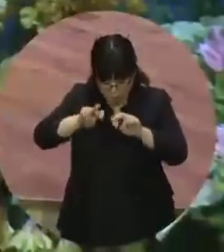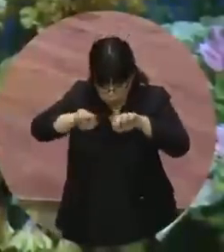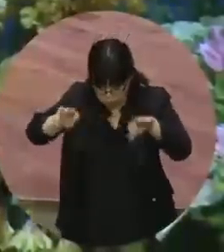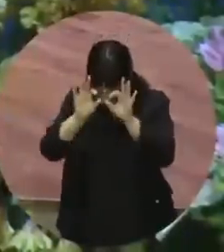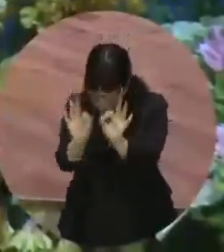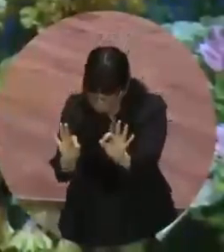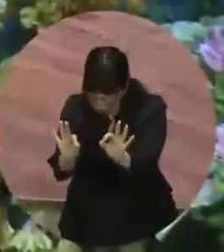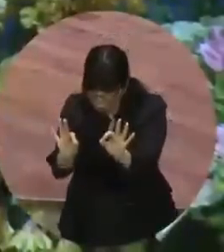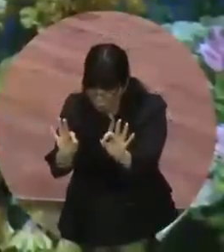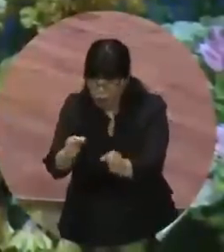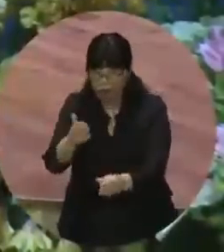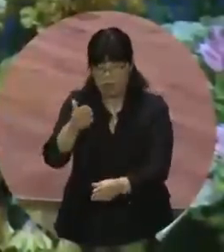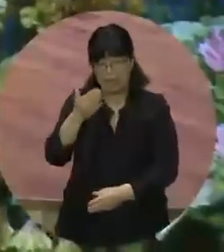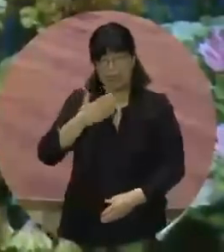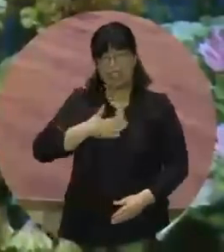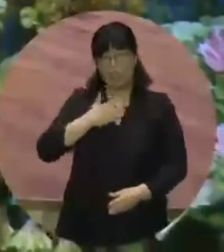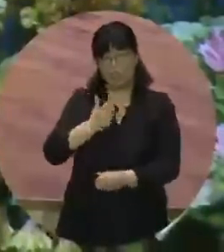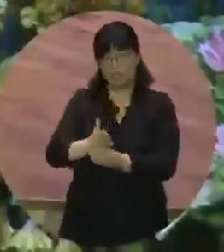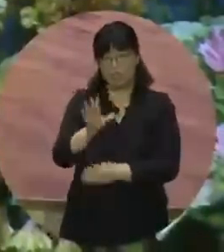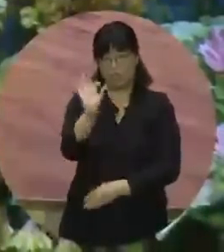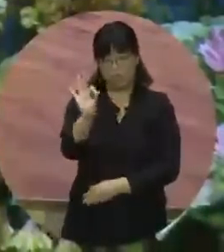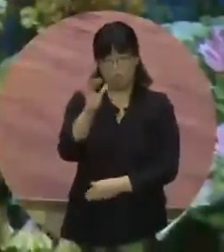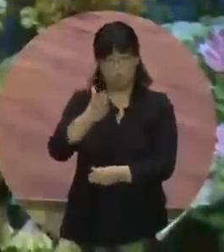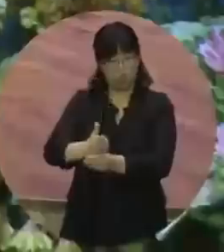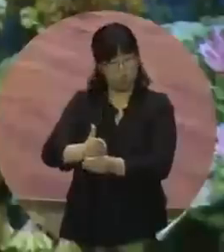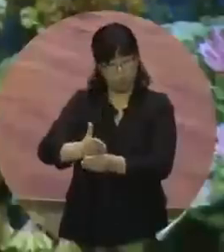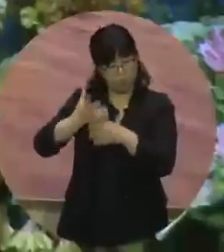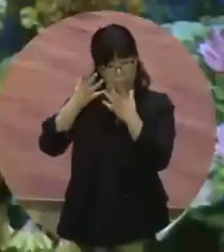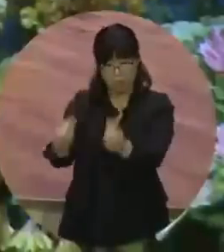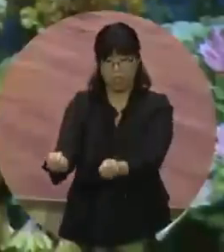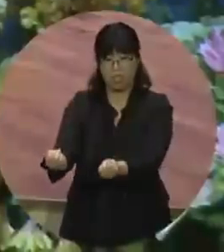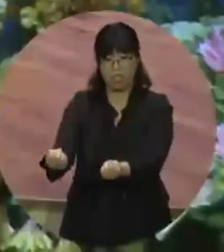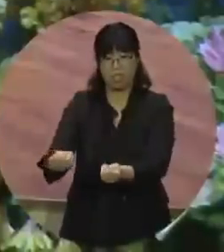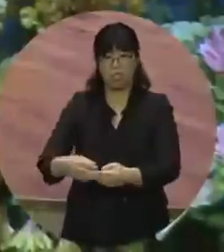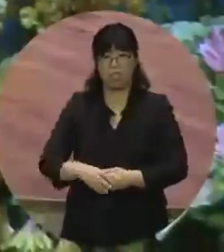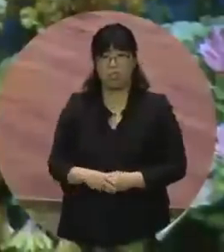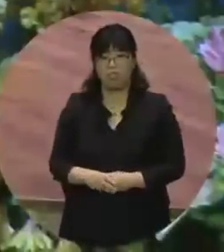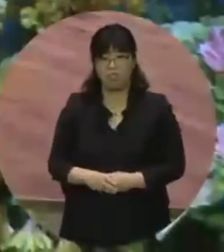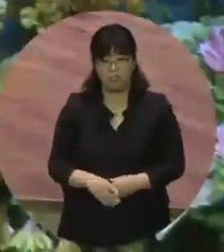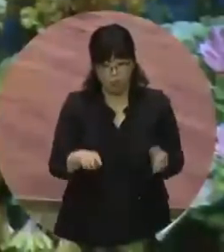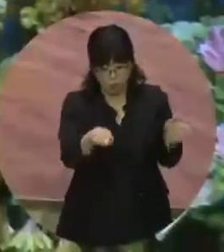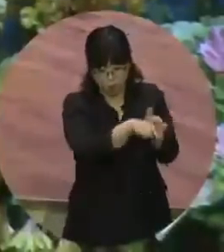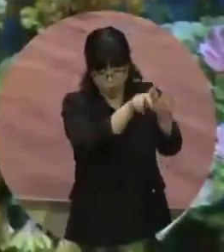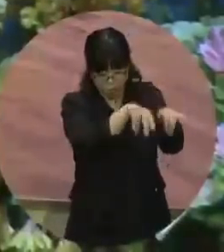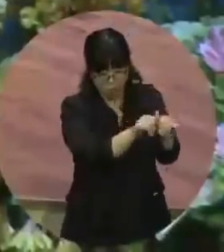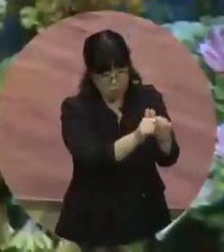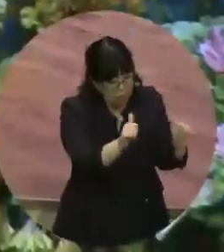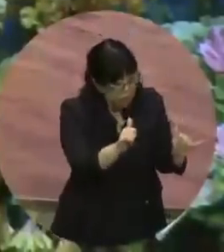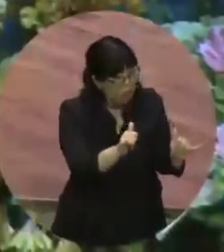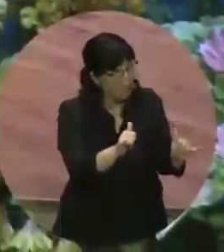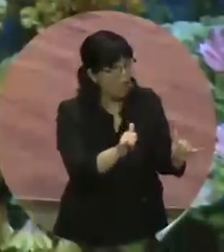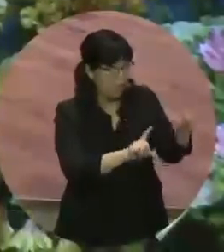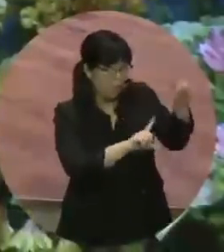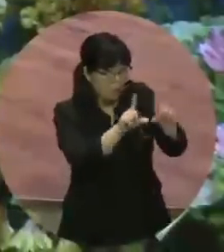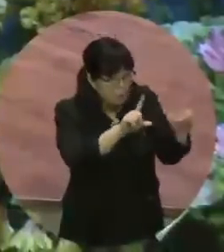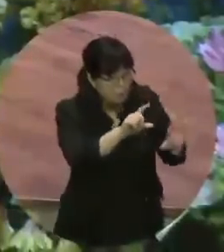불신자 가치관이 똑같지요. 불신자한테 배워가지고 불신자 속에 살다 보니까 그게 사상이